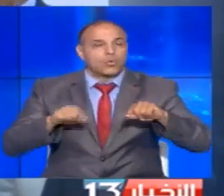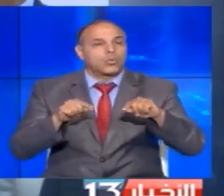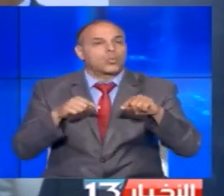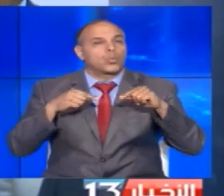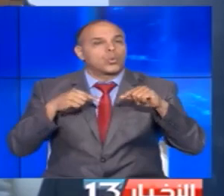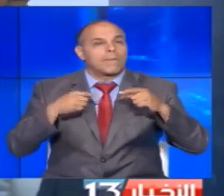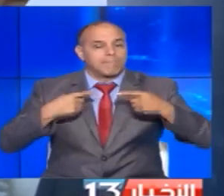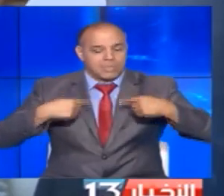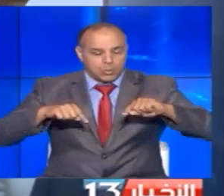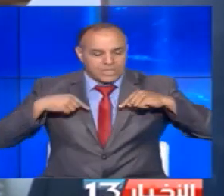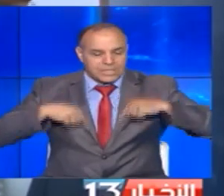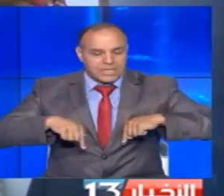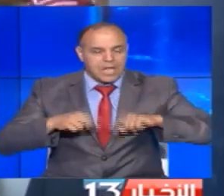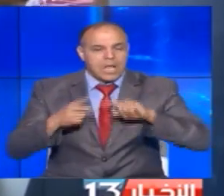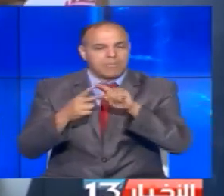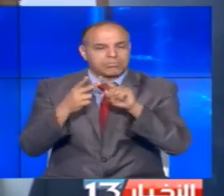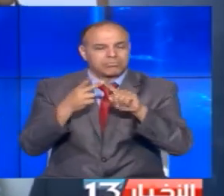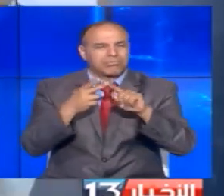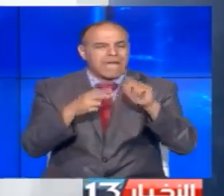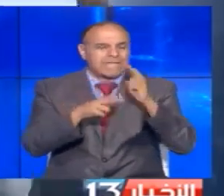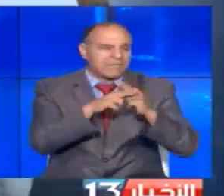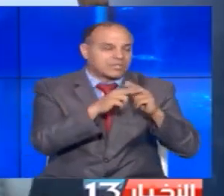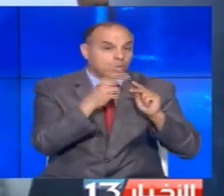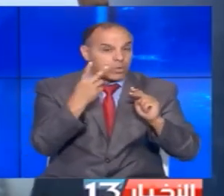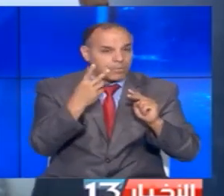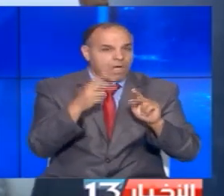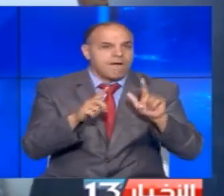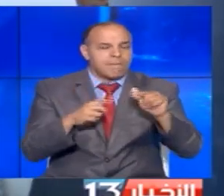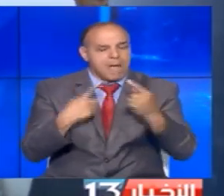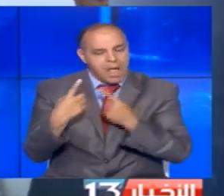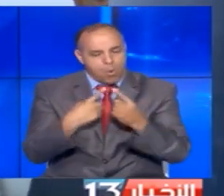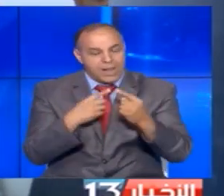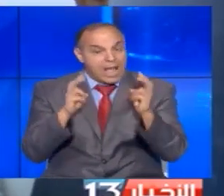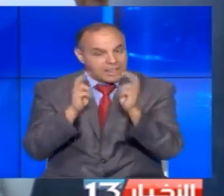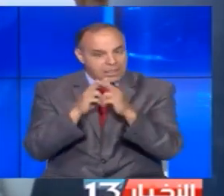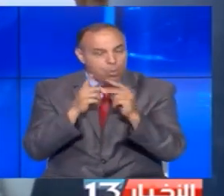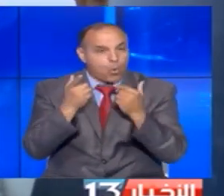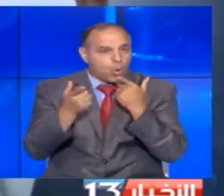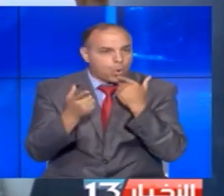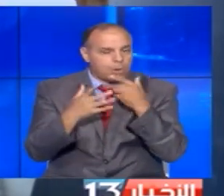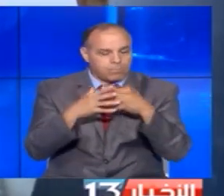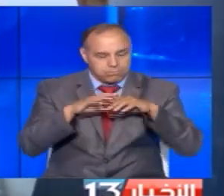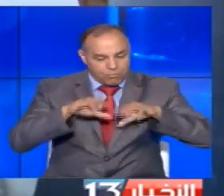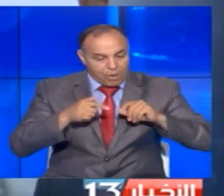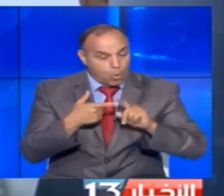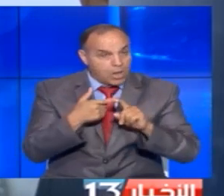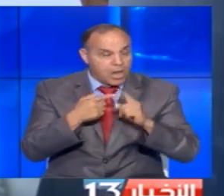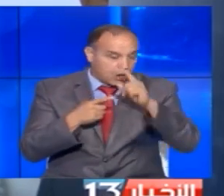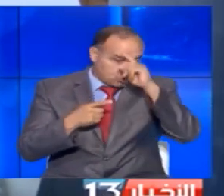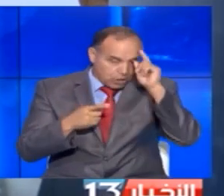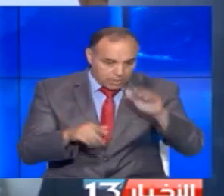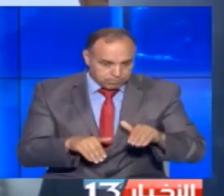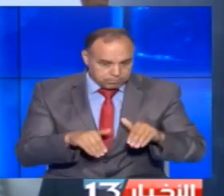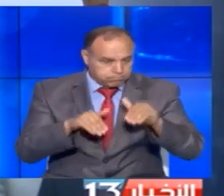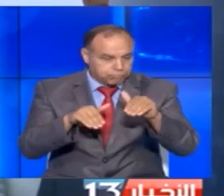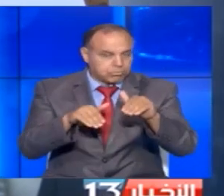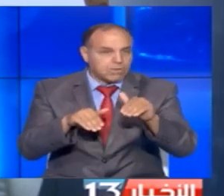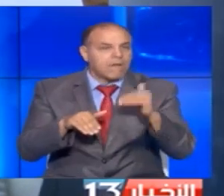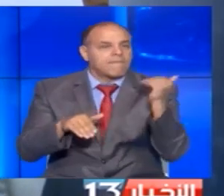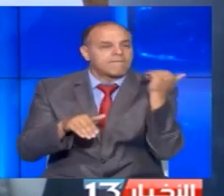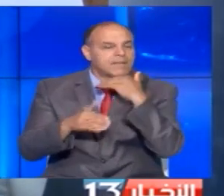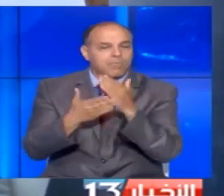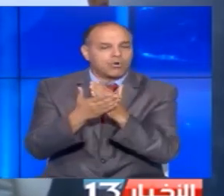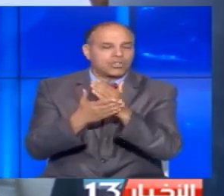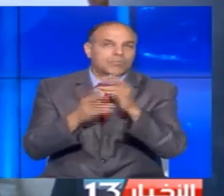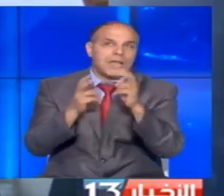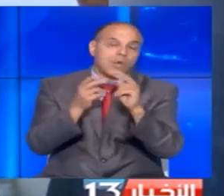جديده السفيره ويحدث خير اثنين انطلقوا ايضا وكان هناك حوار بالطاقه وهذه من المخرجات الله وان شاء الله معناها سرعه في مشاريع